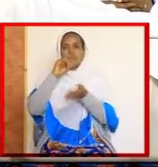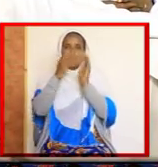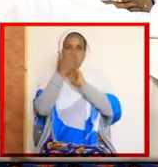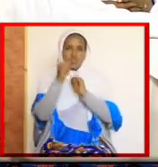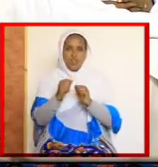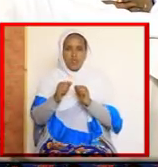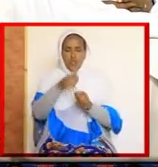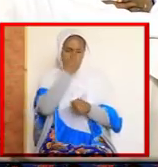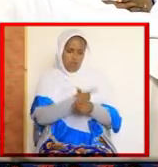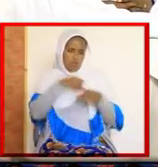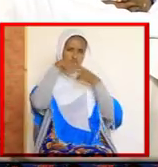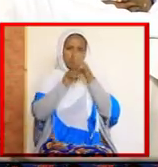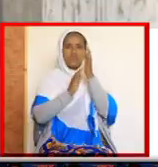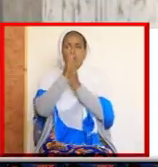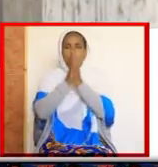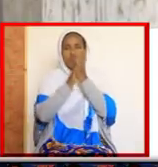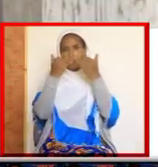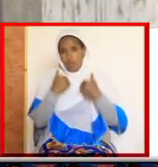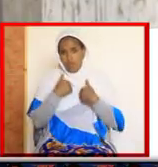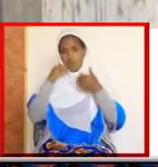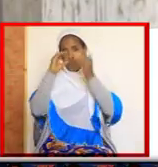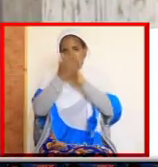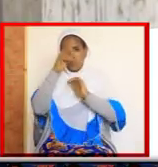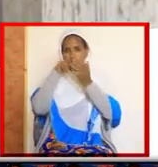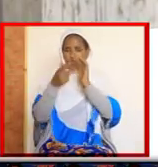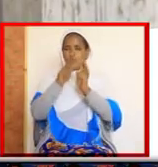መሆን ይቻላል። ሰው ትንሽ ፍላጎቱ ካለው ማለት ነው።